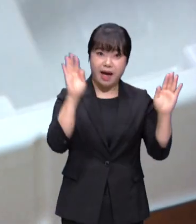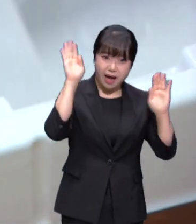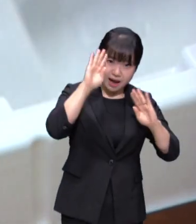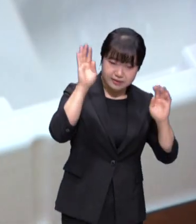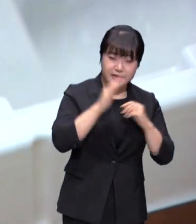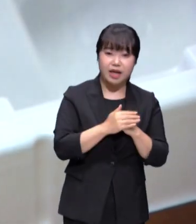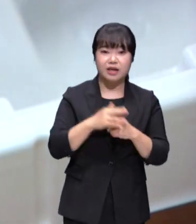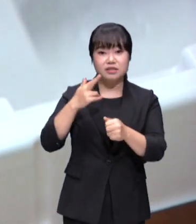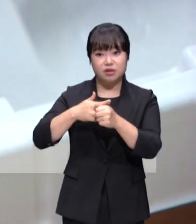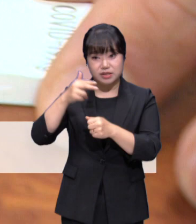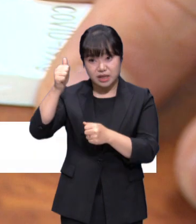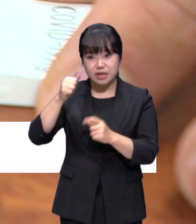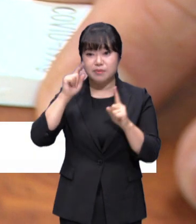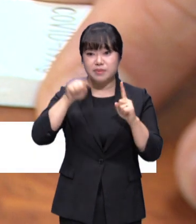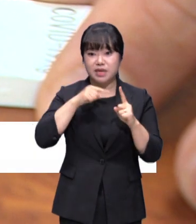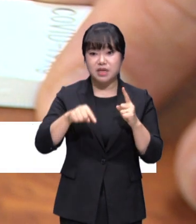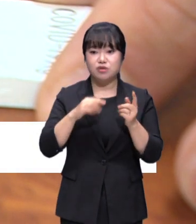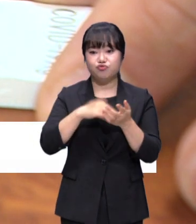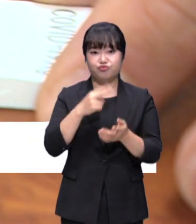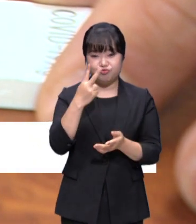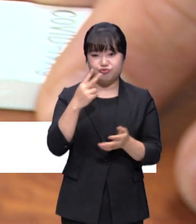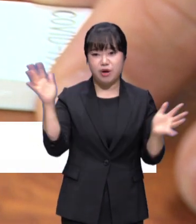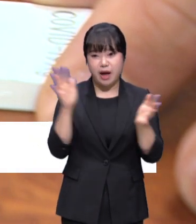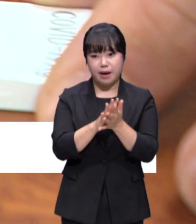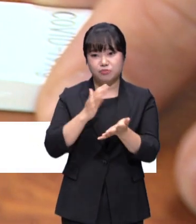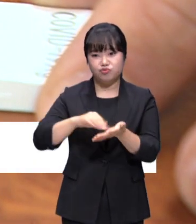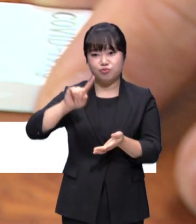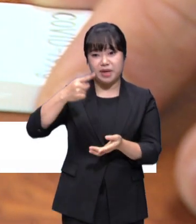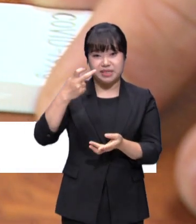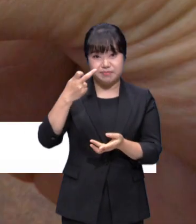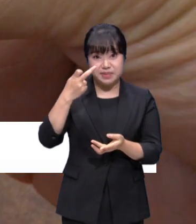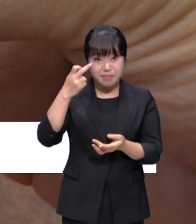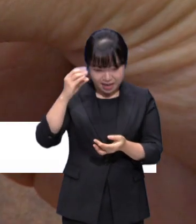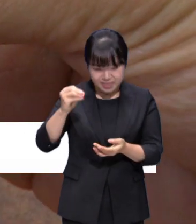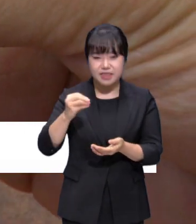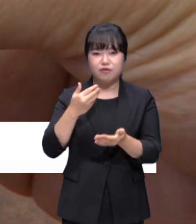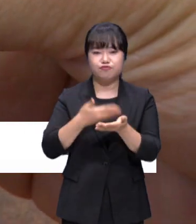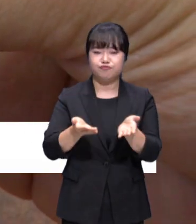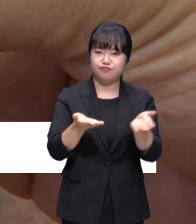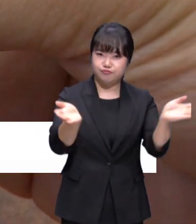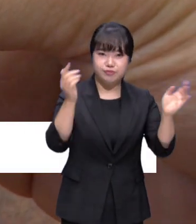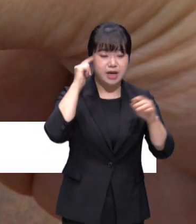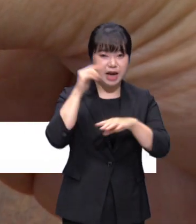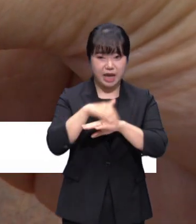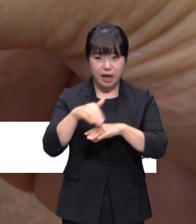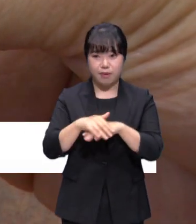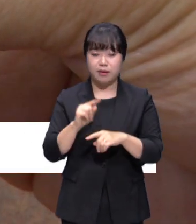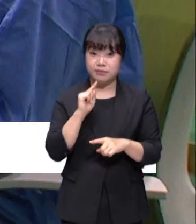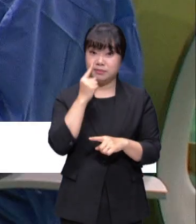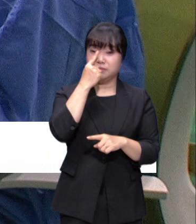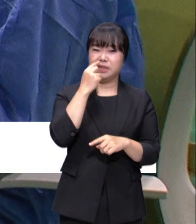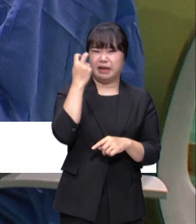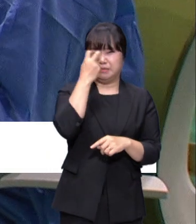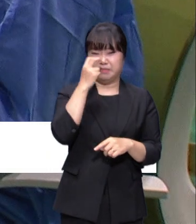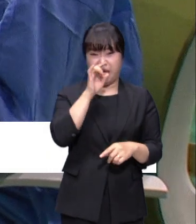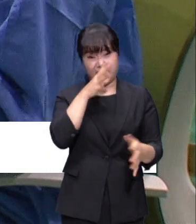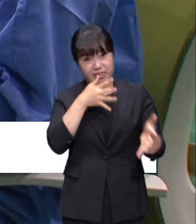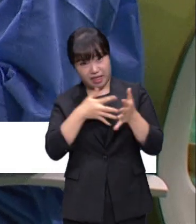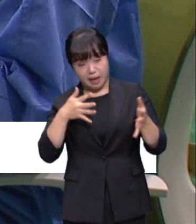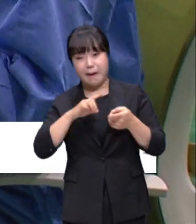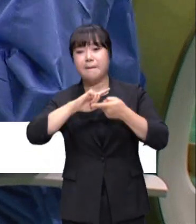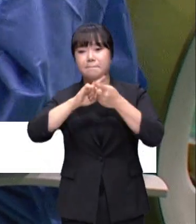코로나 진단키트 2개, 총 112만 개를 지원합니다. 교육청은 코를 통한 비강검사가 힘든 학생들을